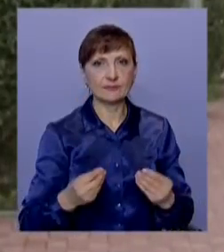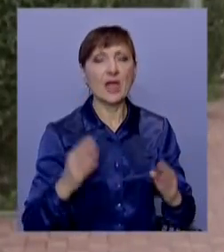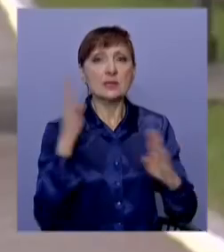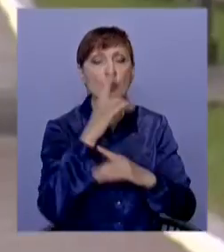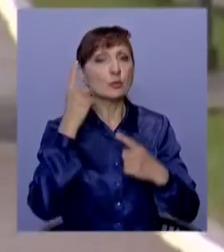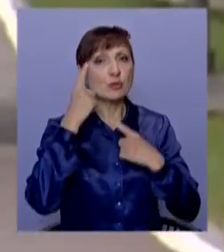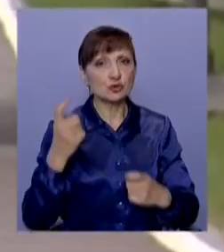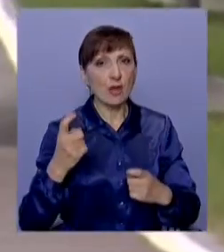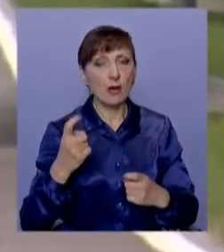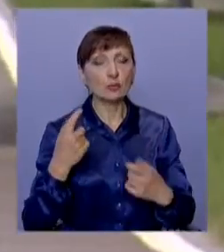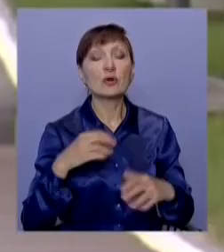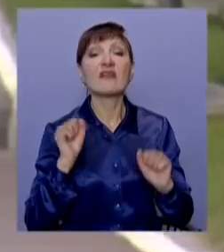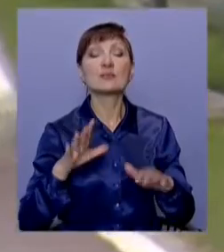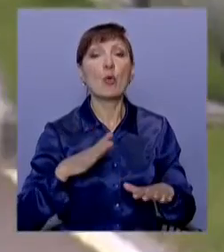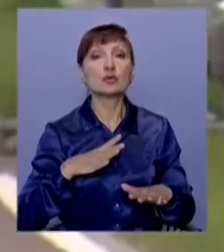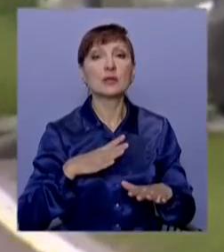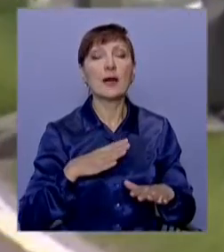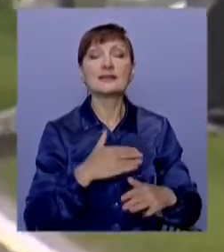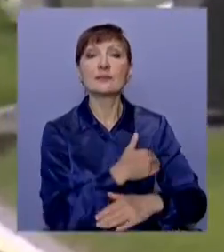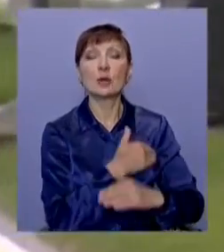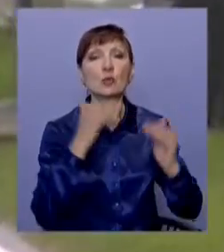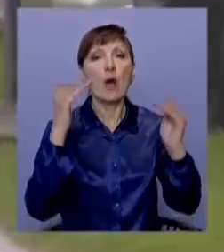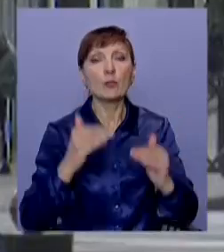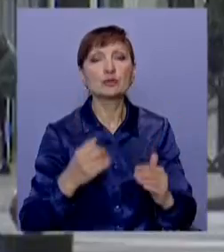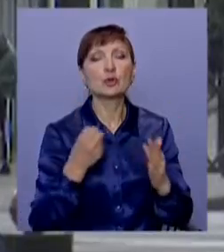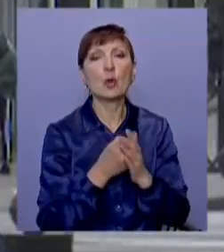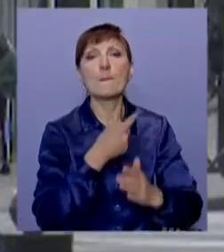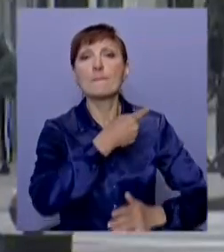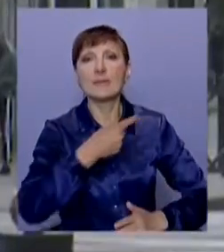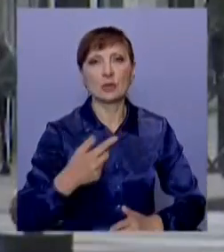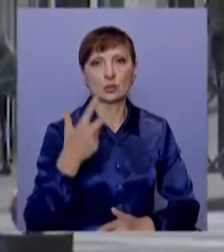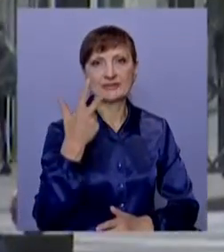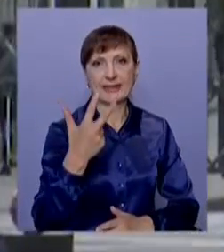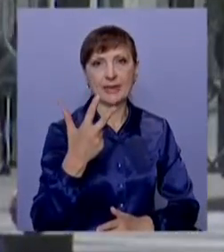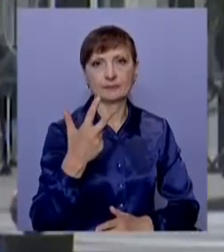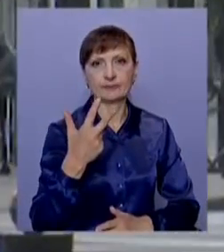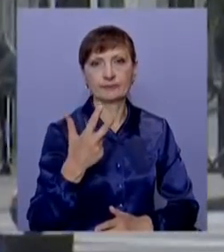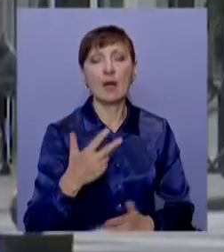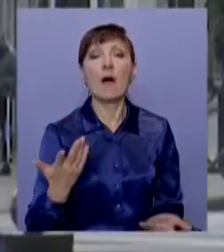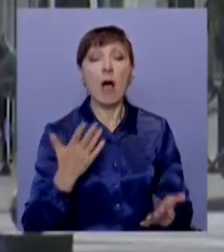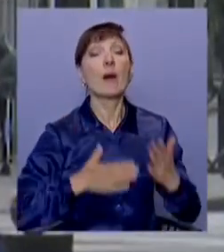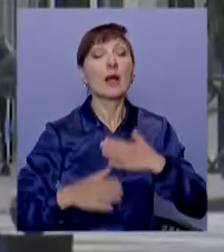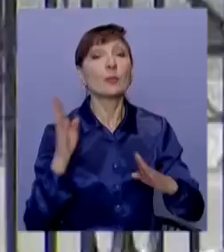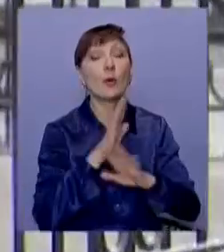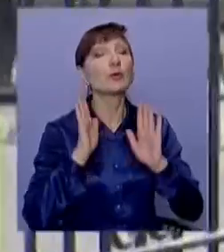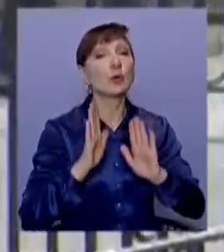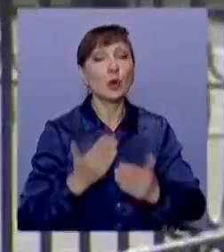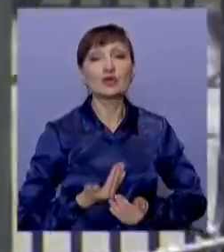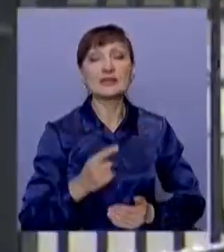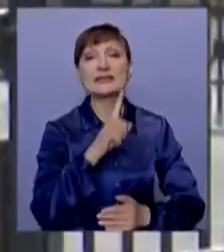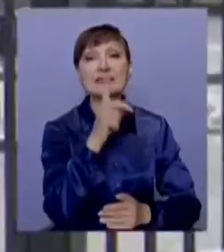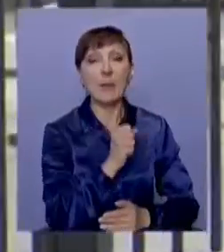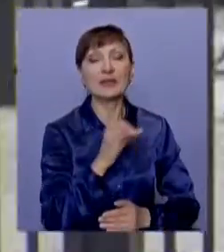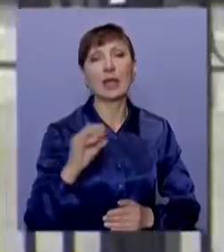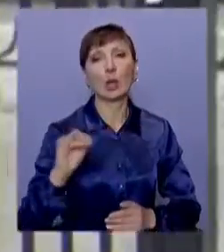Синоптики предупреждают, что, возможно, столбик термометра опустится до 3 градусов ниже нуля. Порадует погода только жителей запада